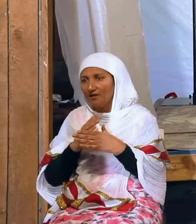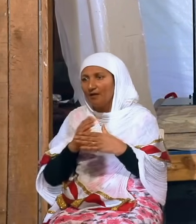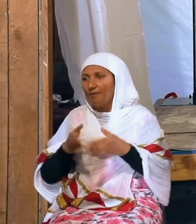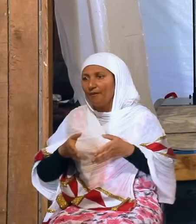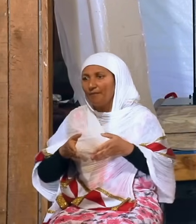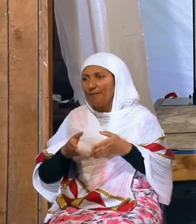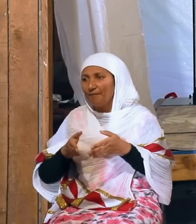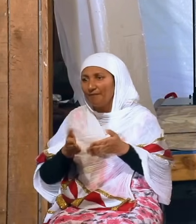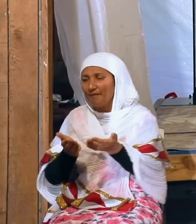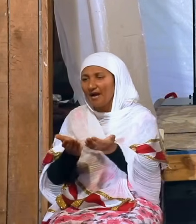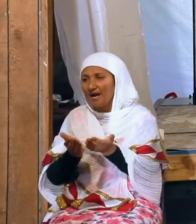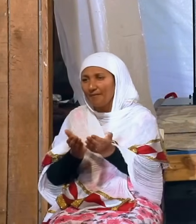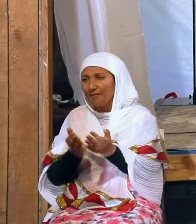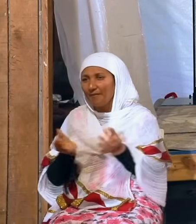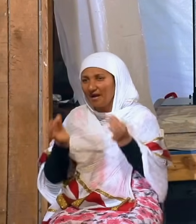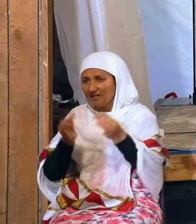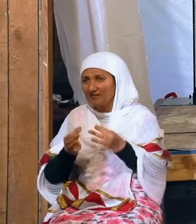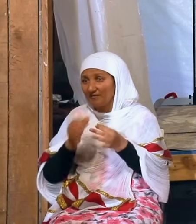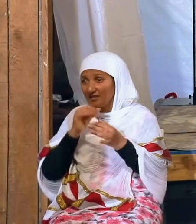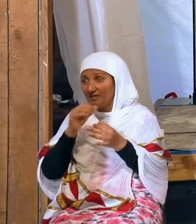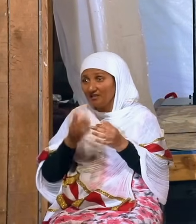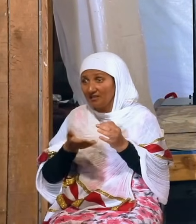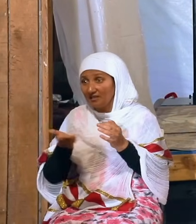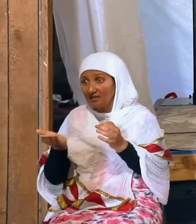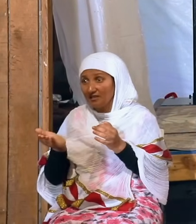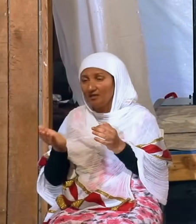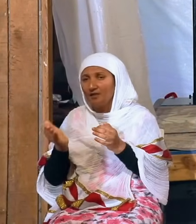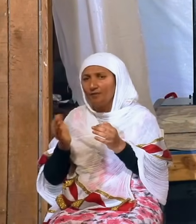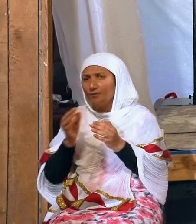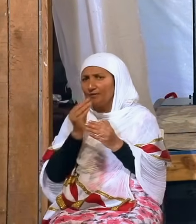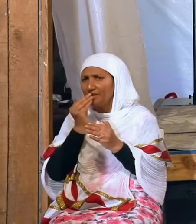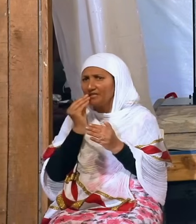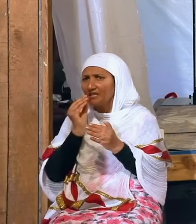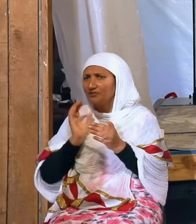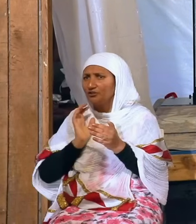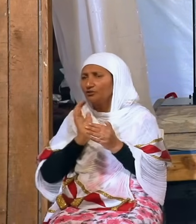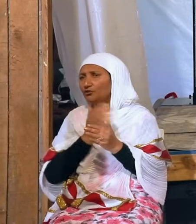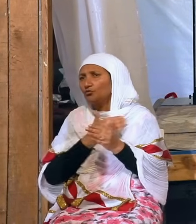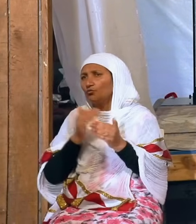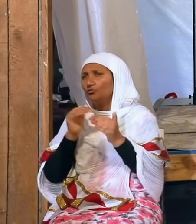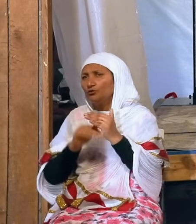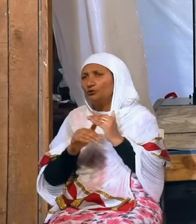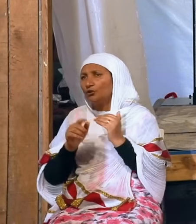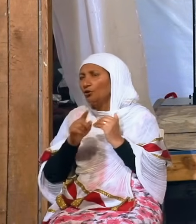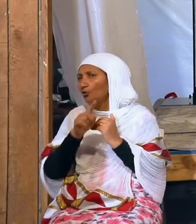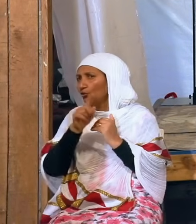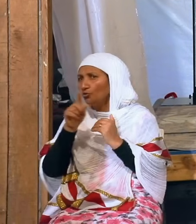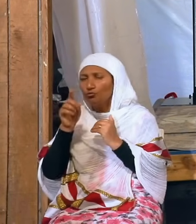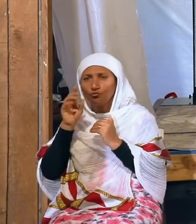በማያስፈልጉና ሊናገሯቸው በሚችሉ ጉዳዮች ሁሉ በቤታችን ውስጥ የነሱ ድምጽ